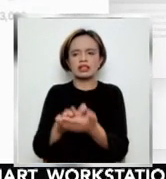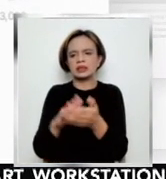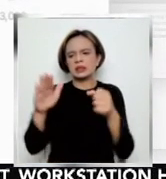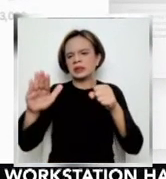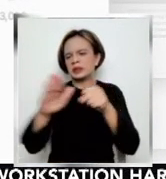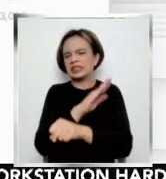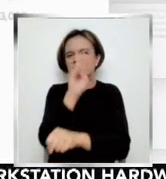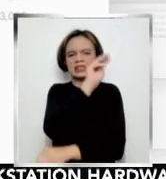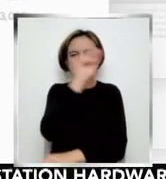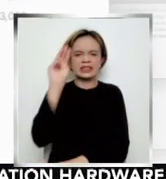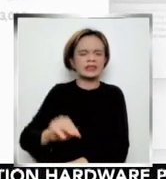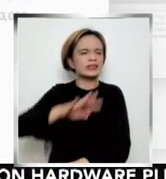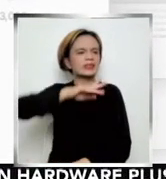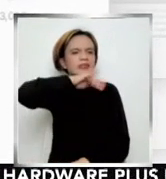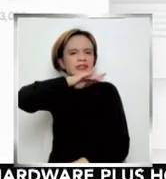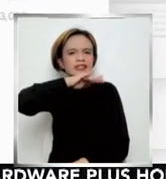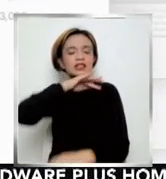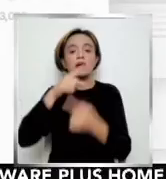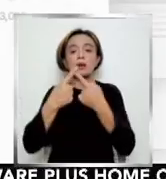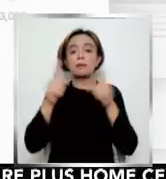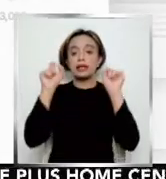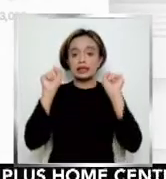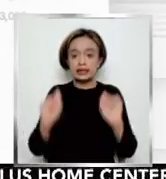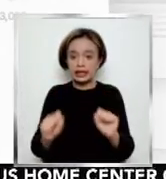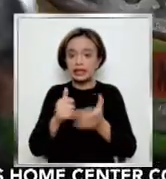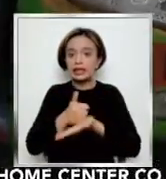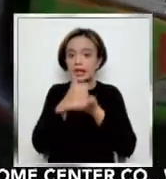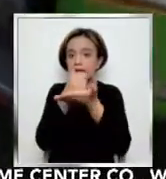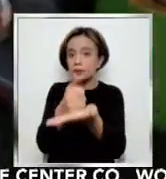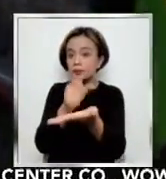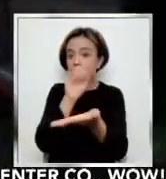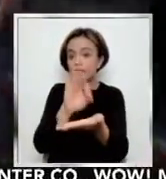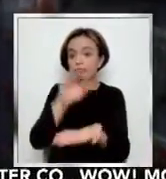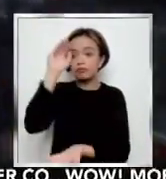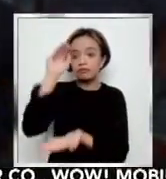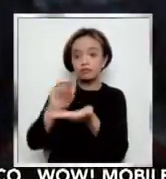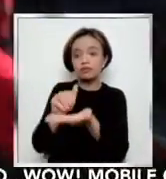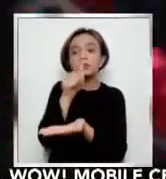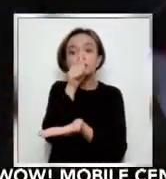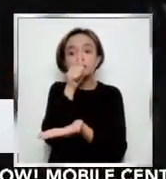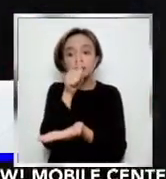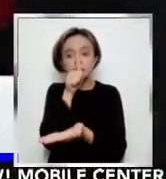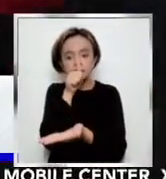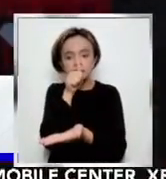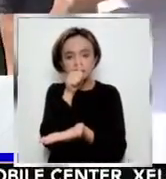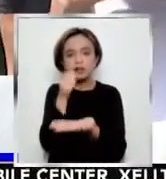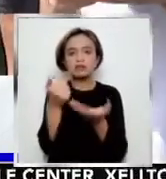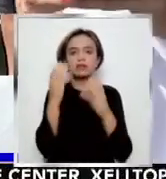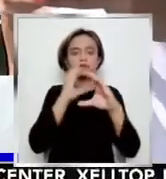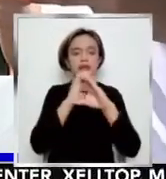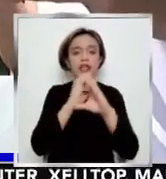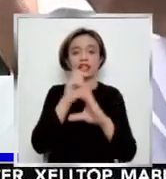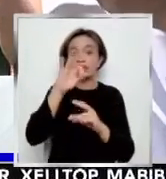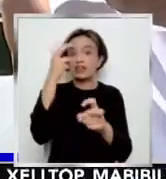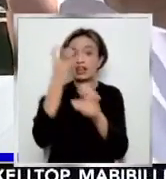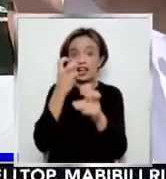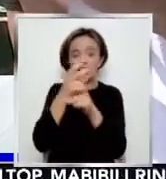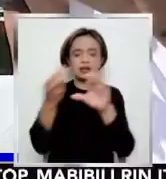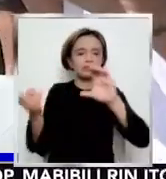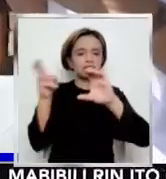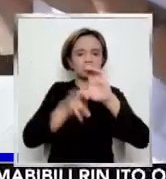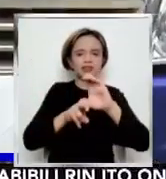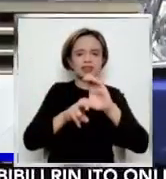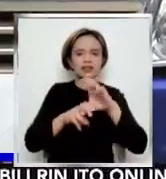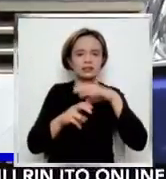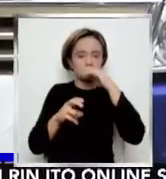pero makakatulong kung mababawasan ang mga pribadong sasakyan. Kung pahirapan lang sa pagsakay, di na raw yan balita sa mga commuter